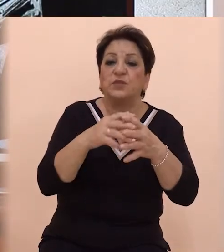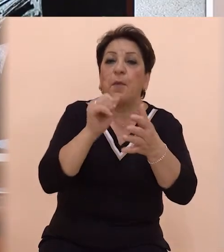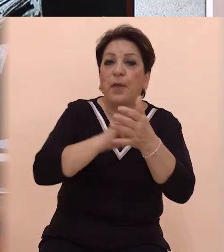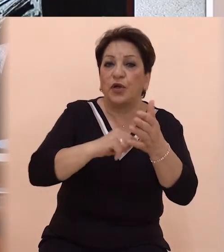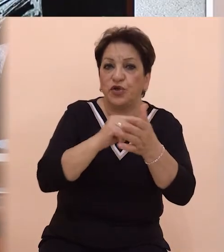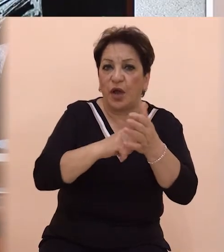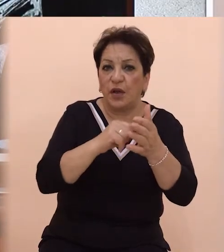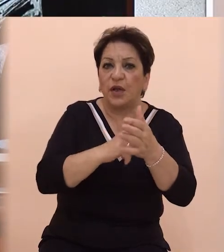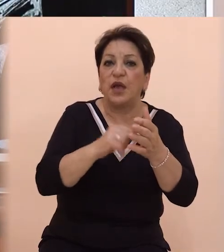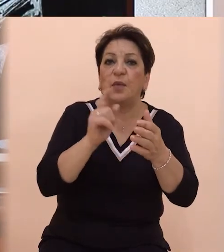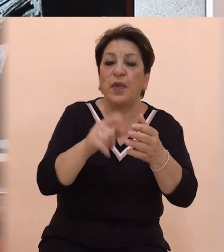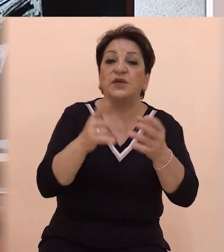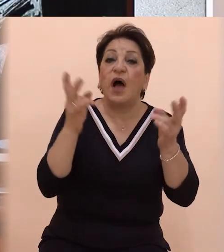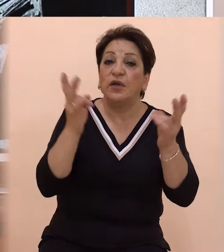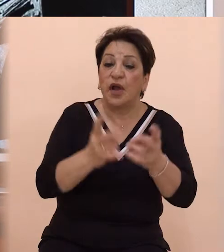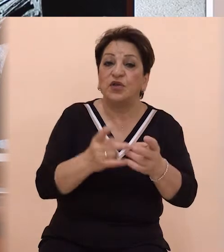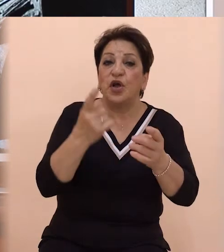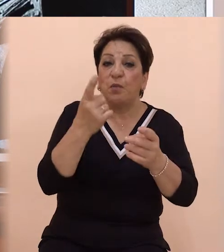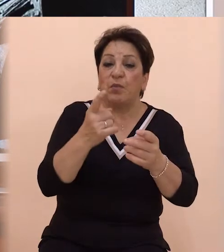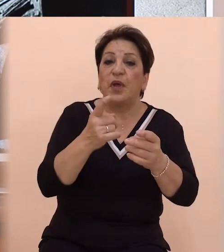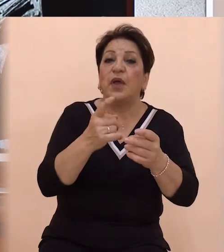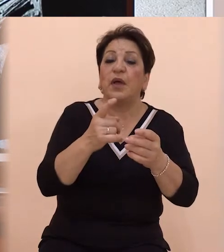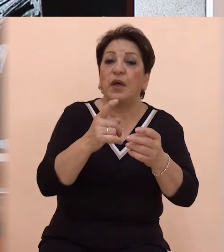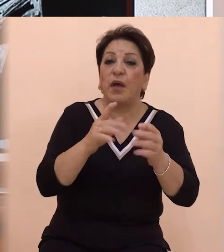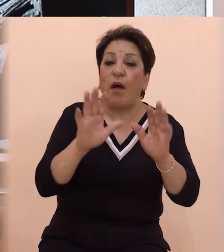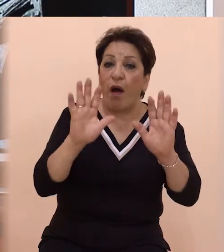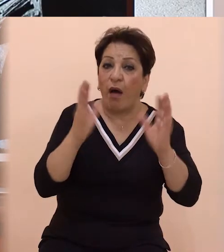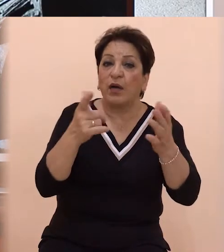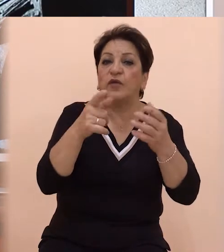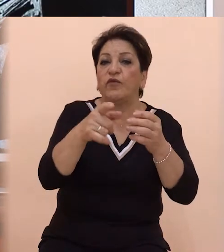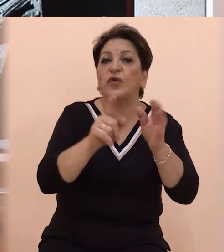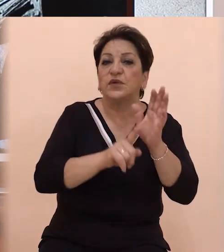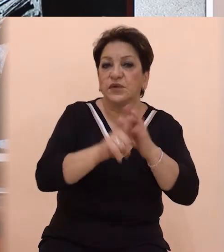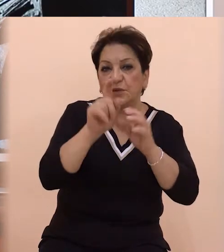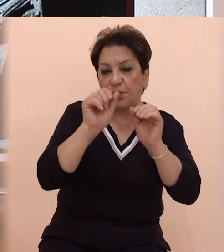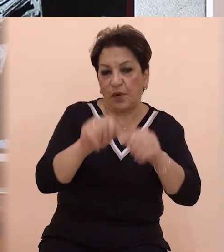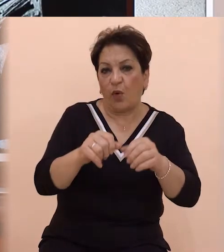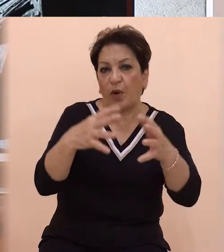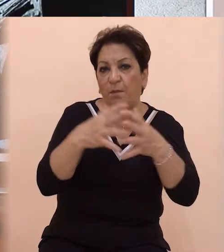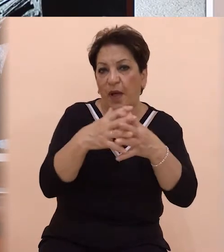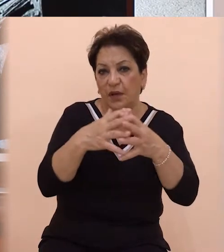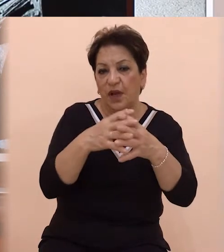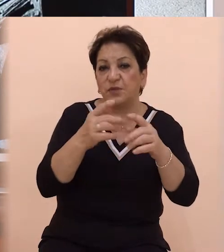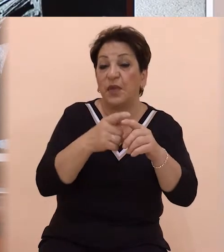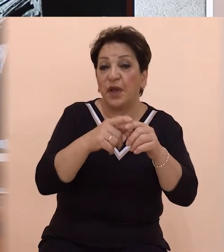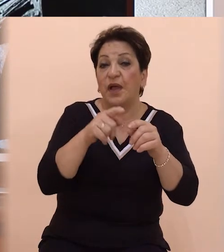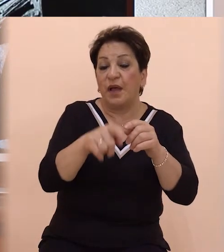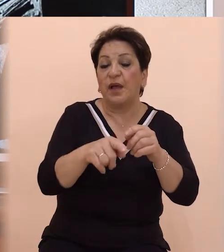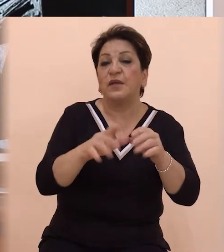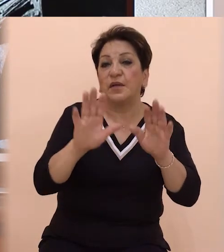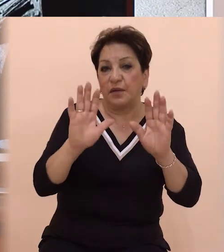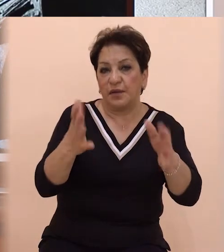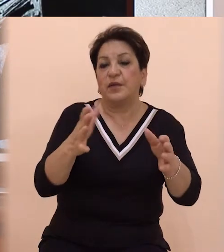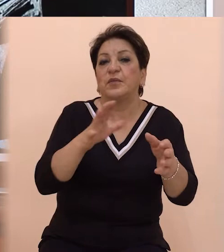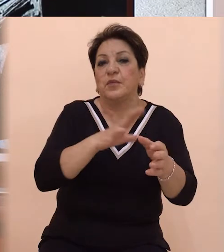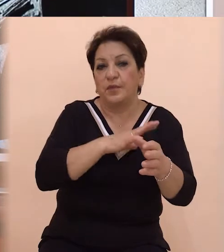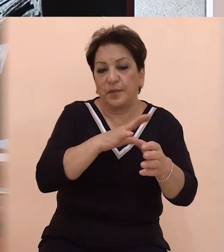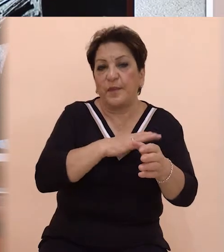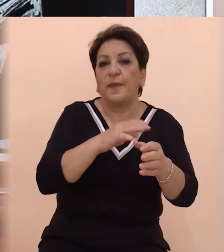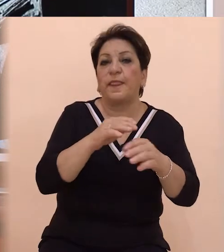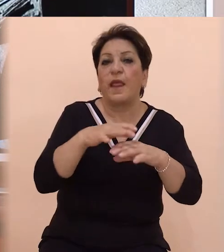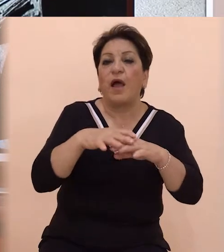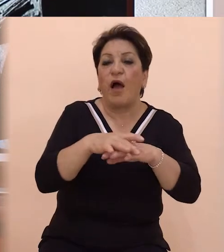էին, բայց անրաժեշտ է մի արիտ, որը կարագացներ պատերազմի սկիզվը։ Եվ այդպիսի արիտ հանդիսացավ